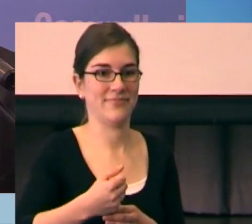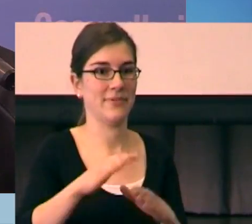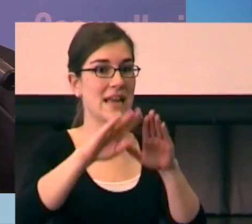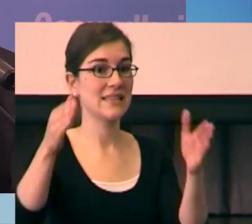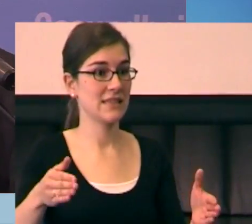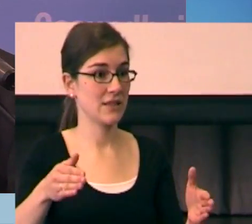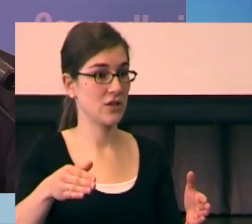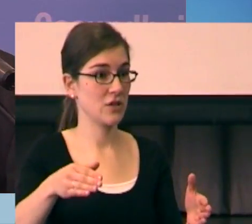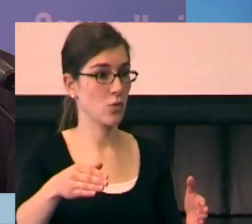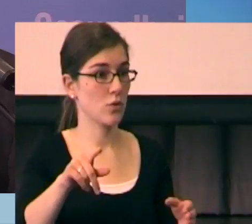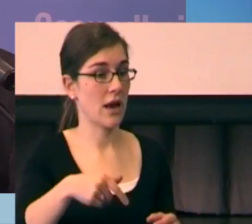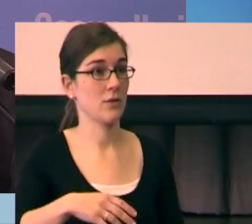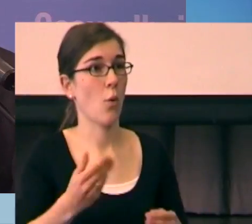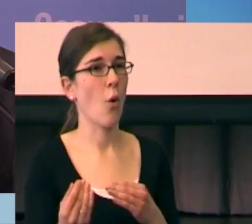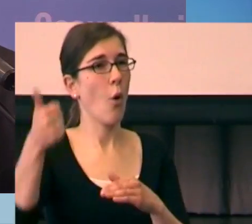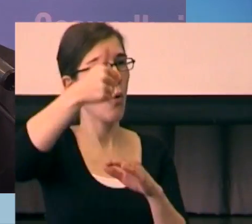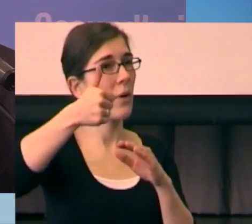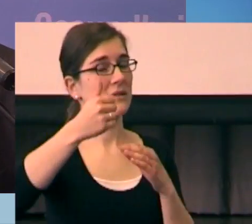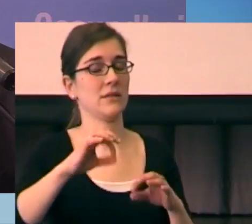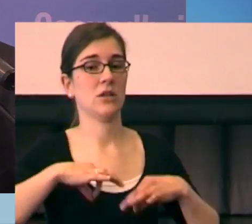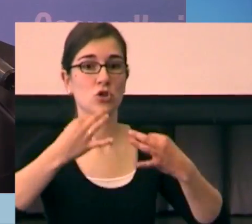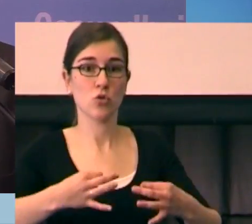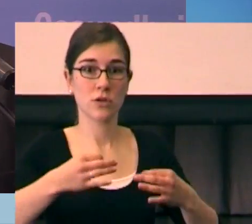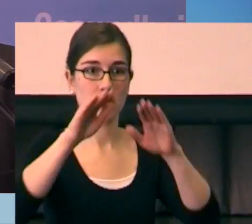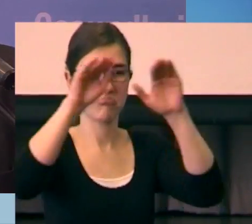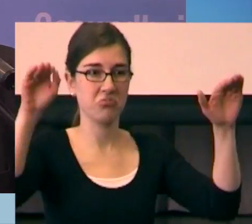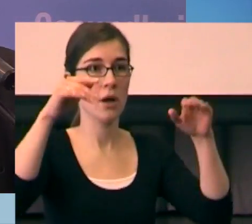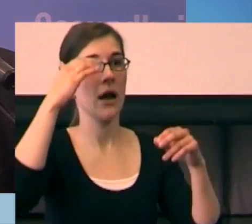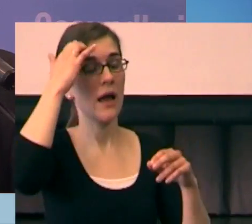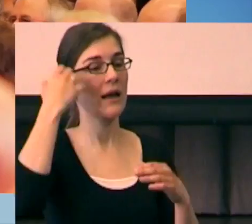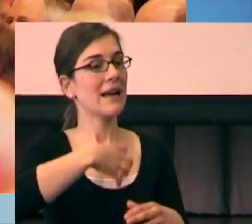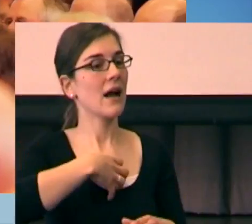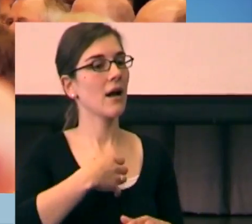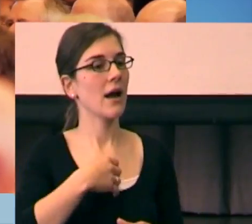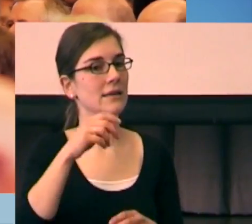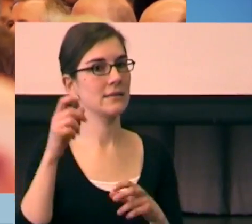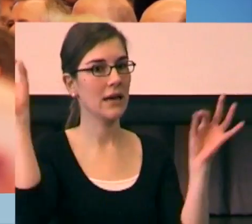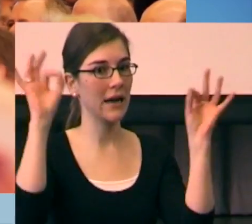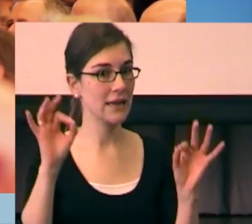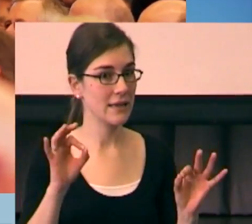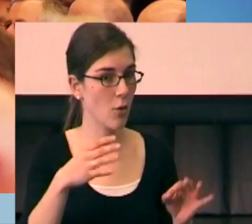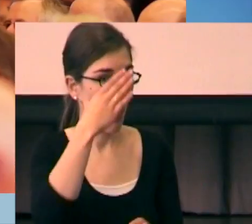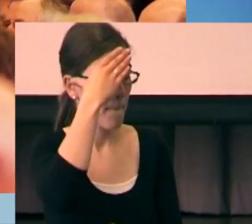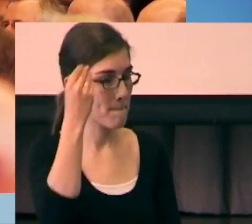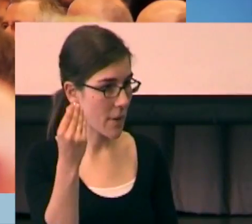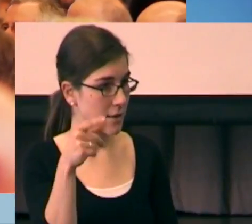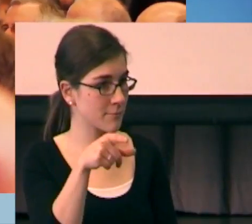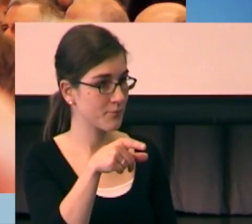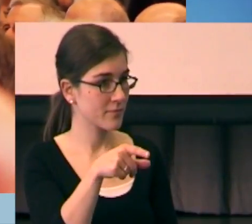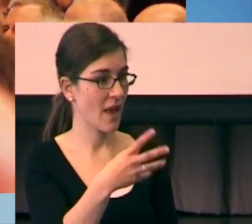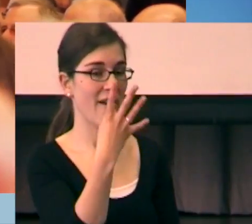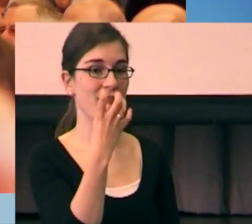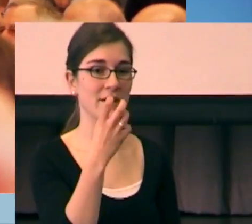wenn Sie wollen, mit oberste Gesundheitsinstanz, hat das mal ausgerechnet. Das Erkrankungsrisiko eines Mannes, der